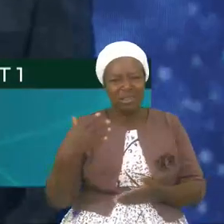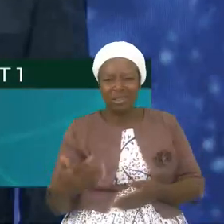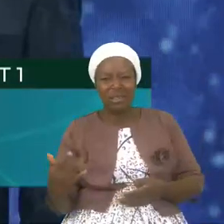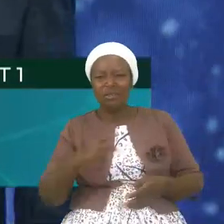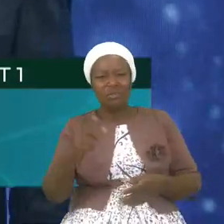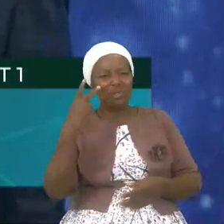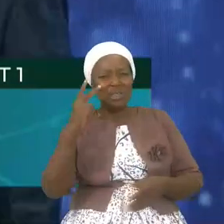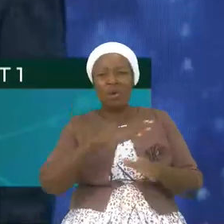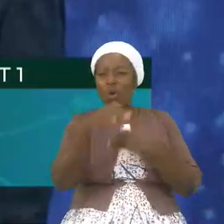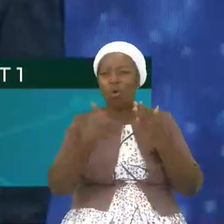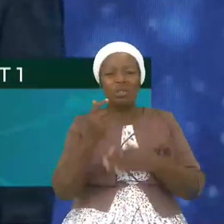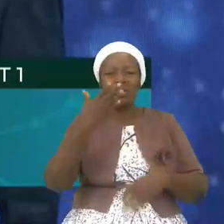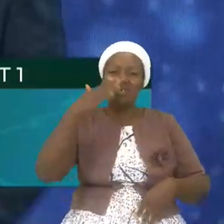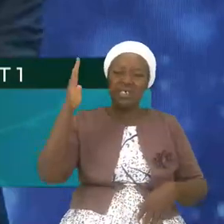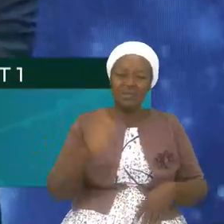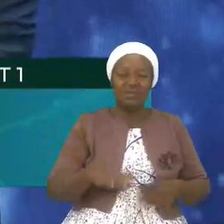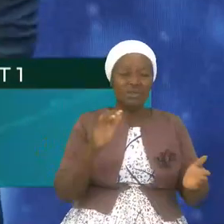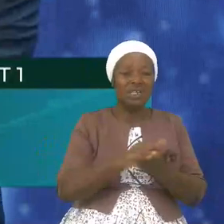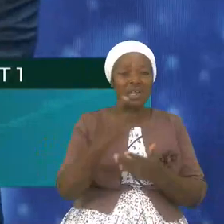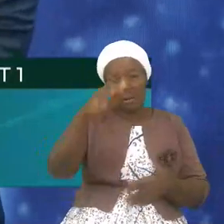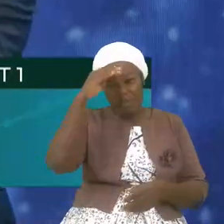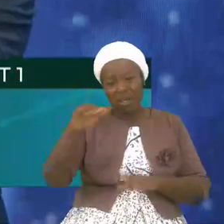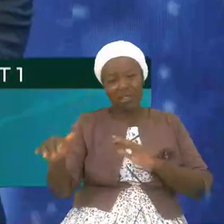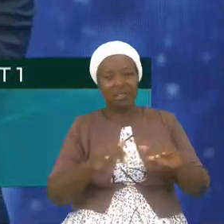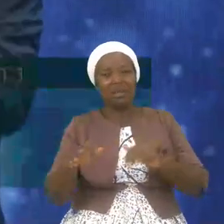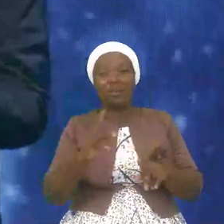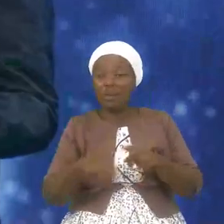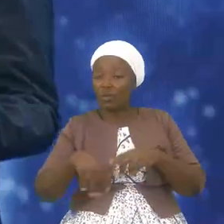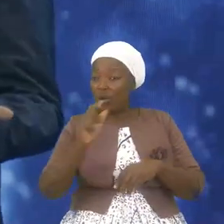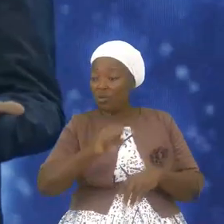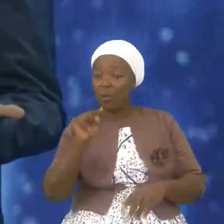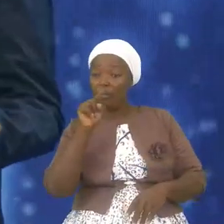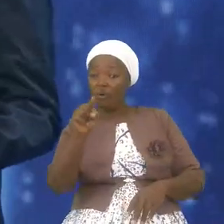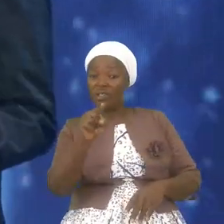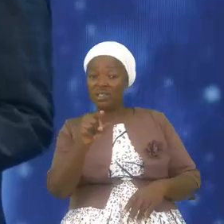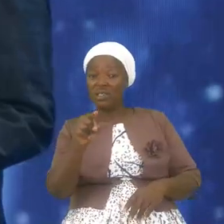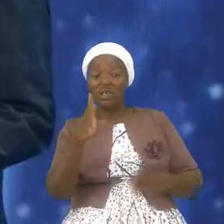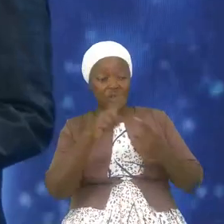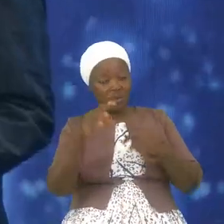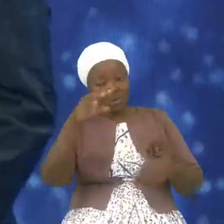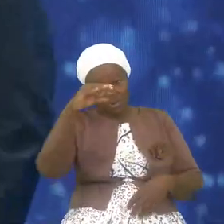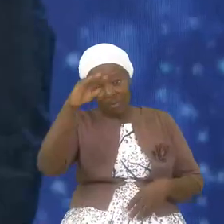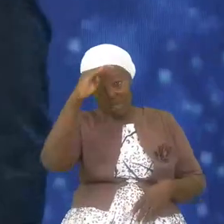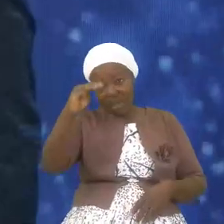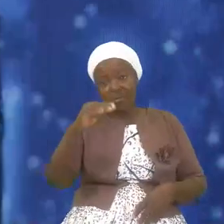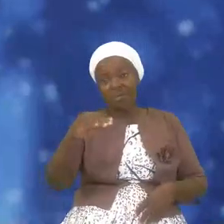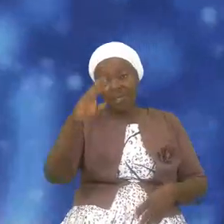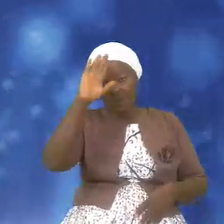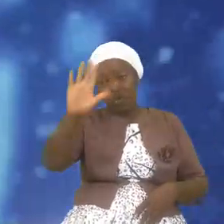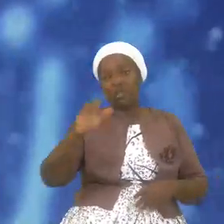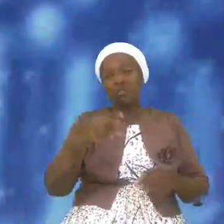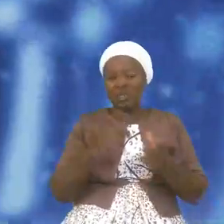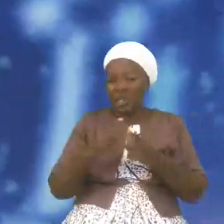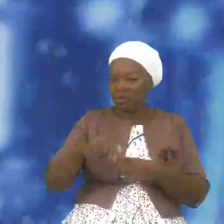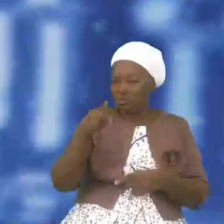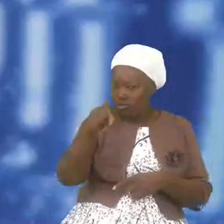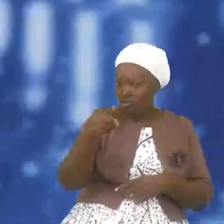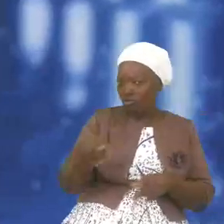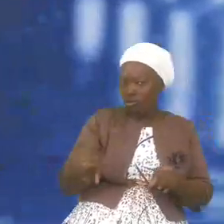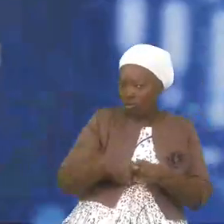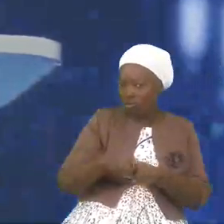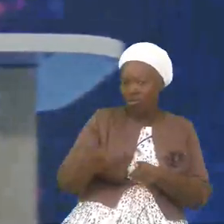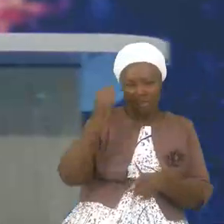Vous voyez le mal que le monsieur avait commis? Pendant que vous lui doigtez, les autres quatre doigts sont